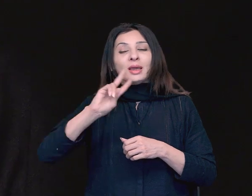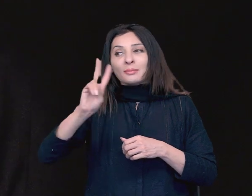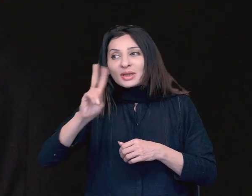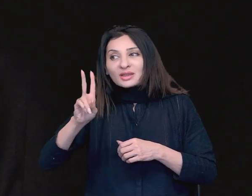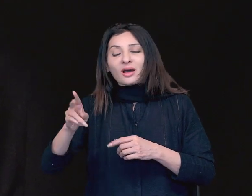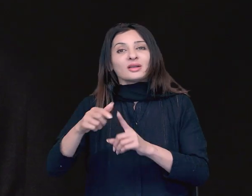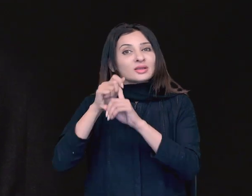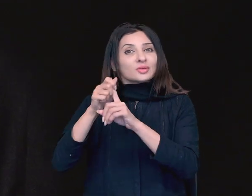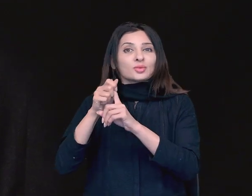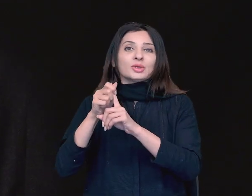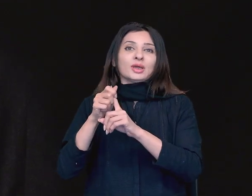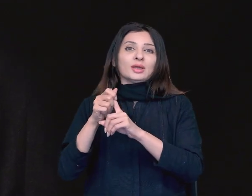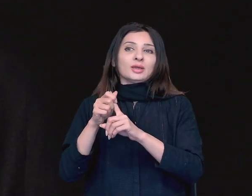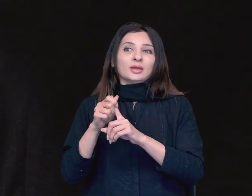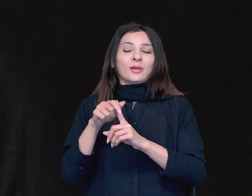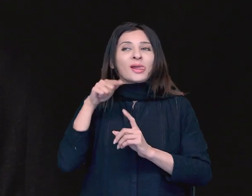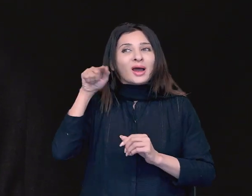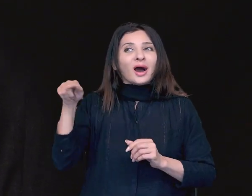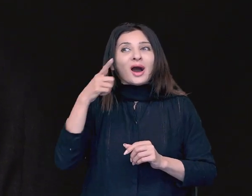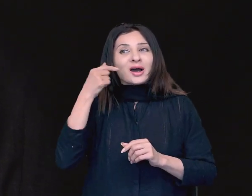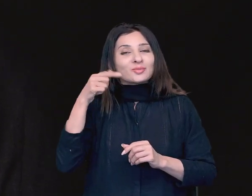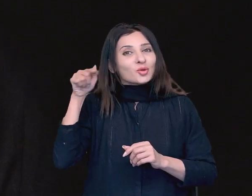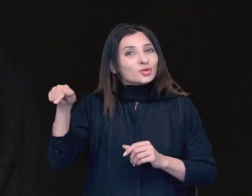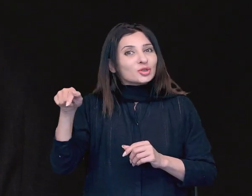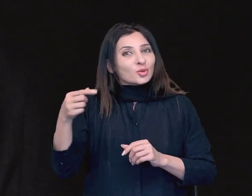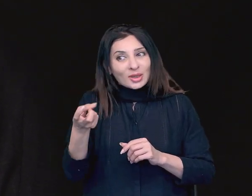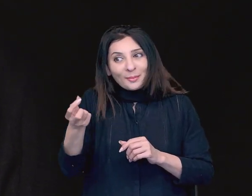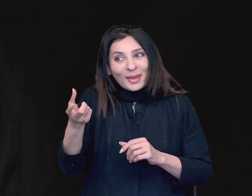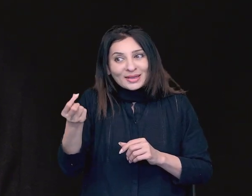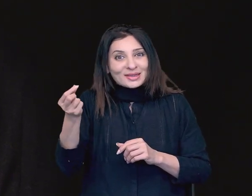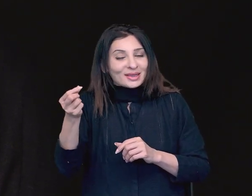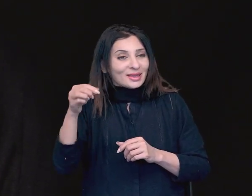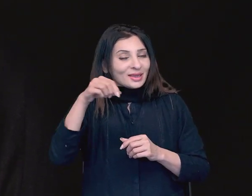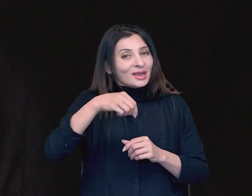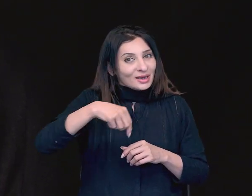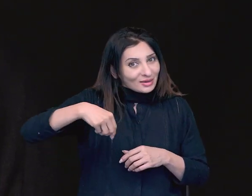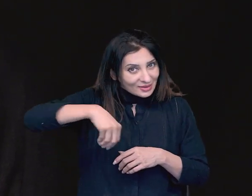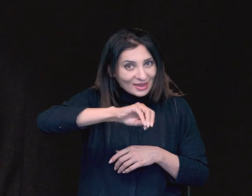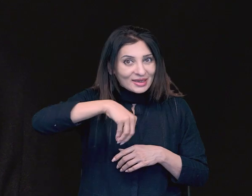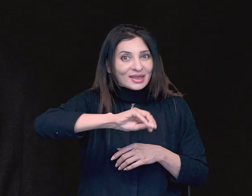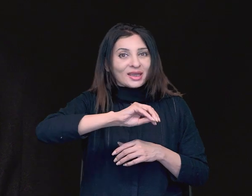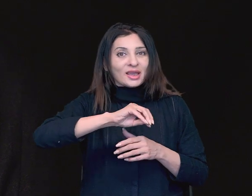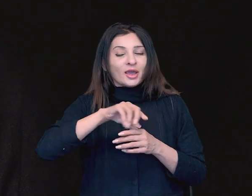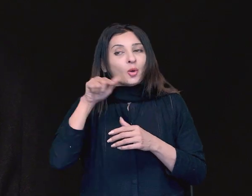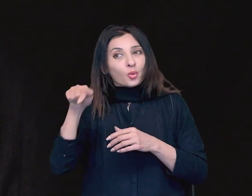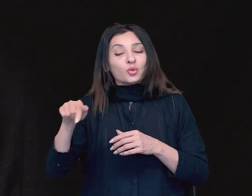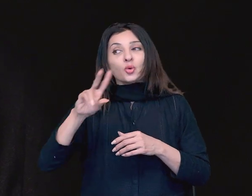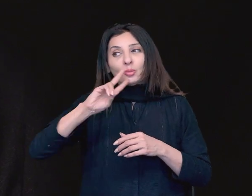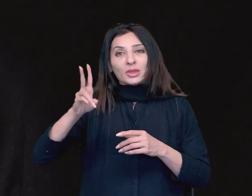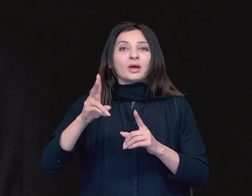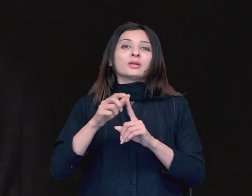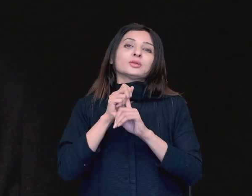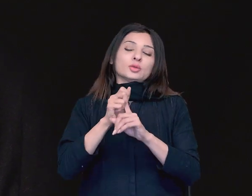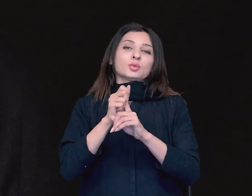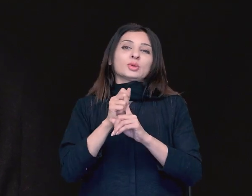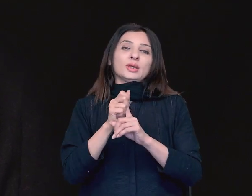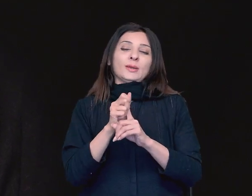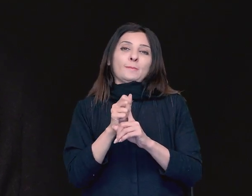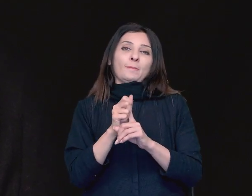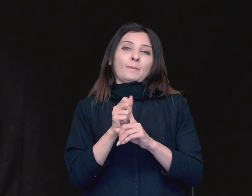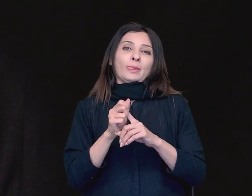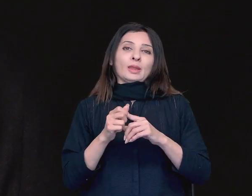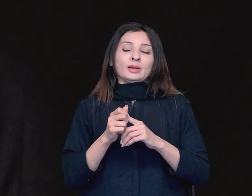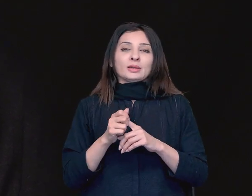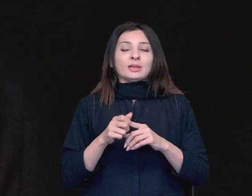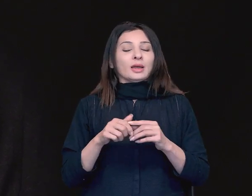ہی نہیں رہے کہ اس چیز کی اہمیت کیا ہے۔ سو وی ہیو ٹو ایجوکیٹ آر مین، جو کہ ونس دے آر ایجوکیٹڈ، آبویسلی